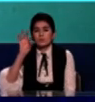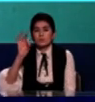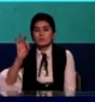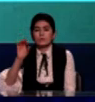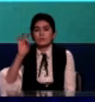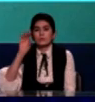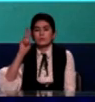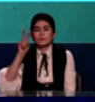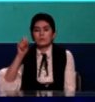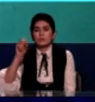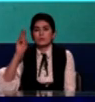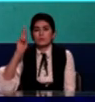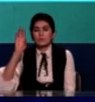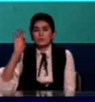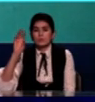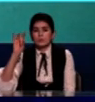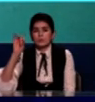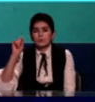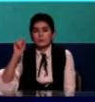и класс паукообразный.